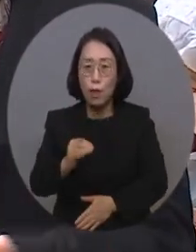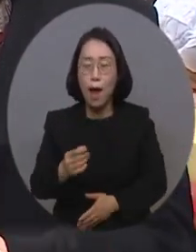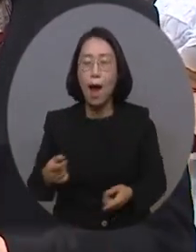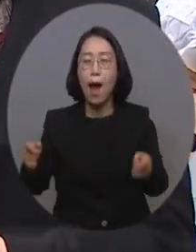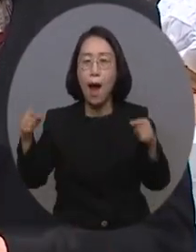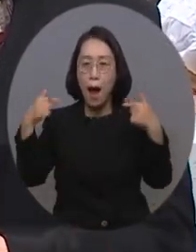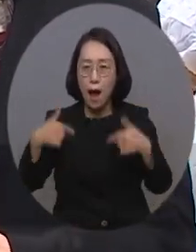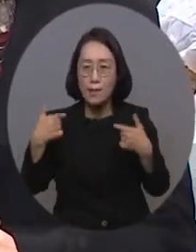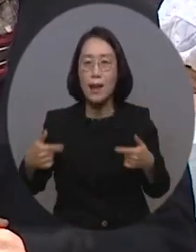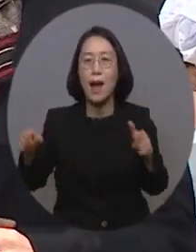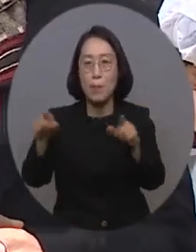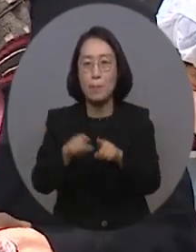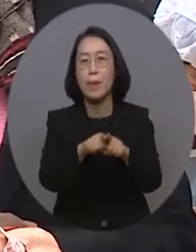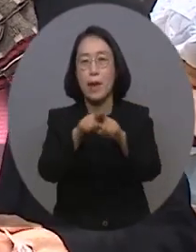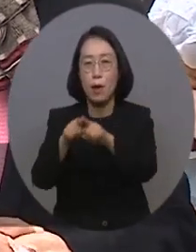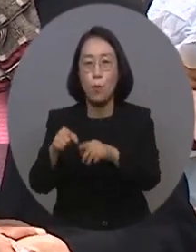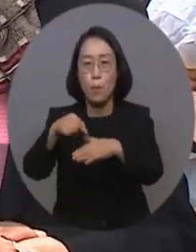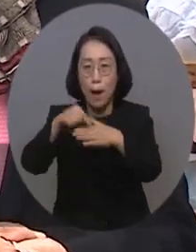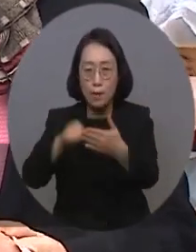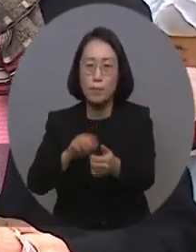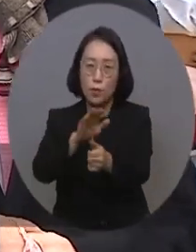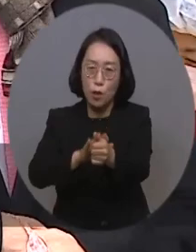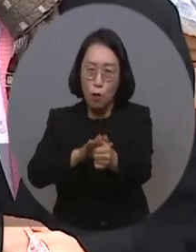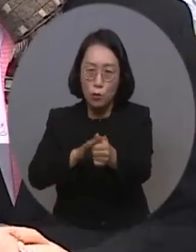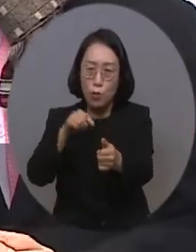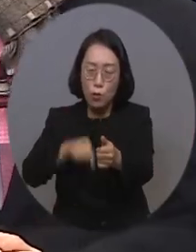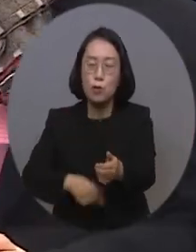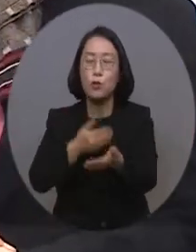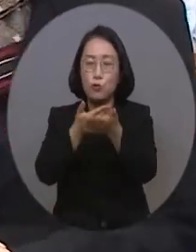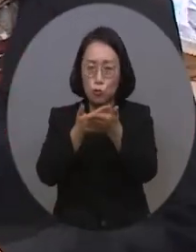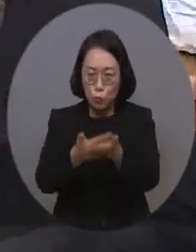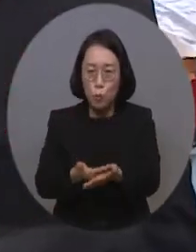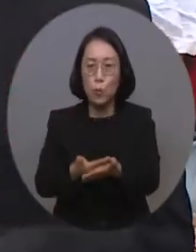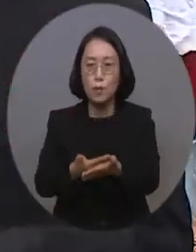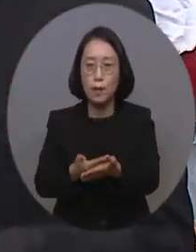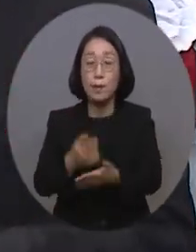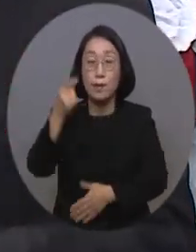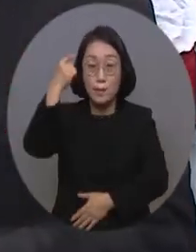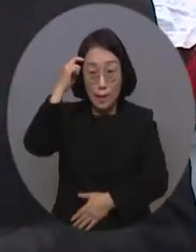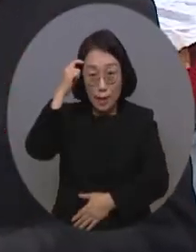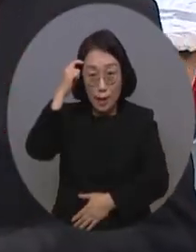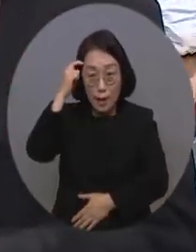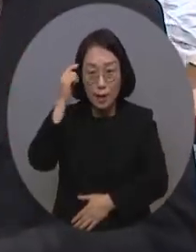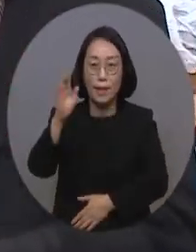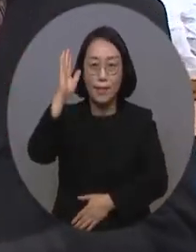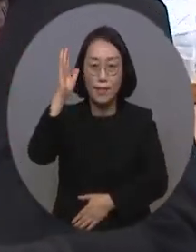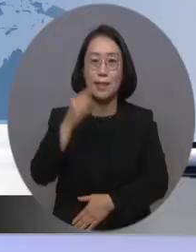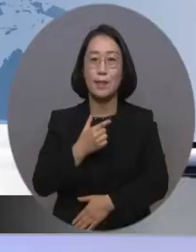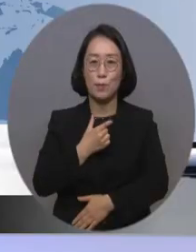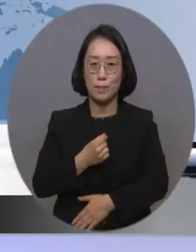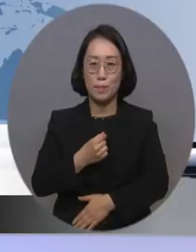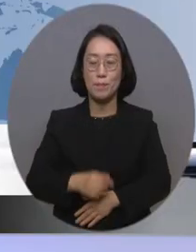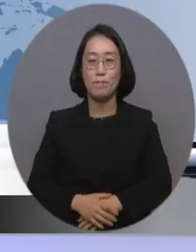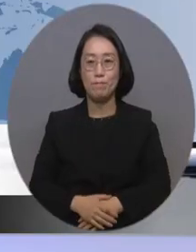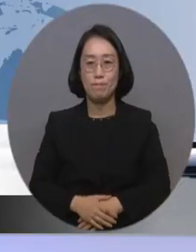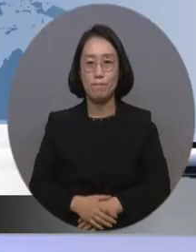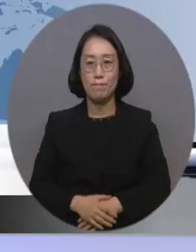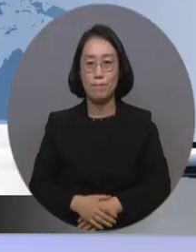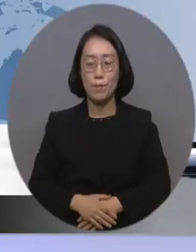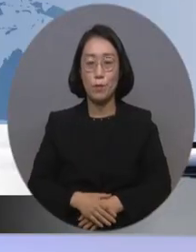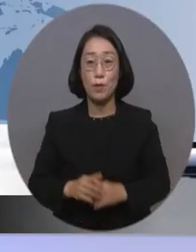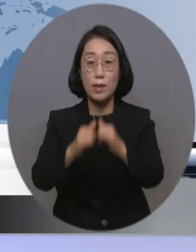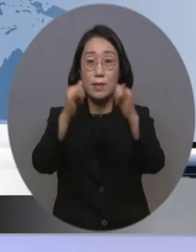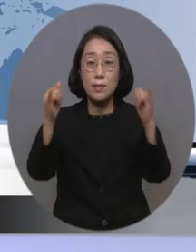해주고 다독거려주는 마음도 중요하지 않나 저는 이런 뜻에서 오늘 이 말씀을 드렸습니다. 지금 우리